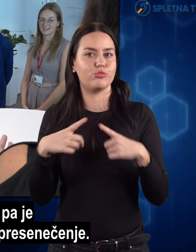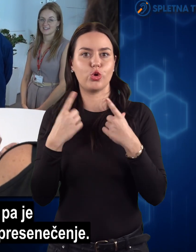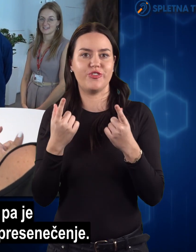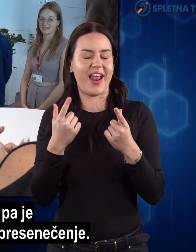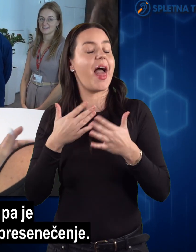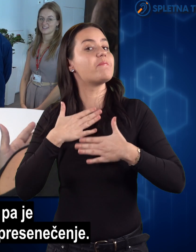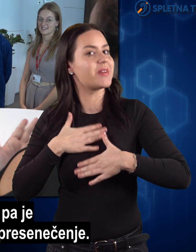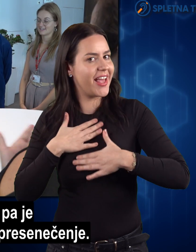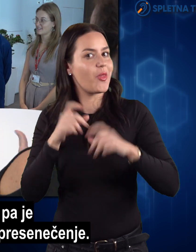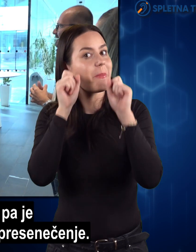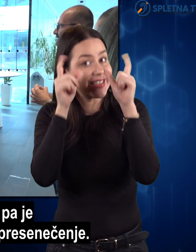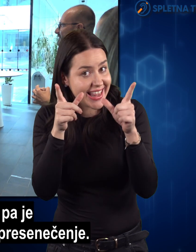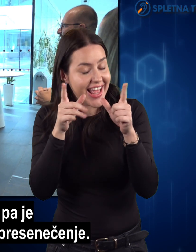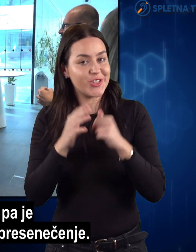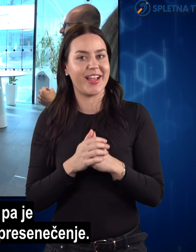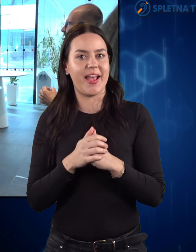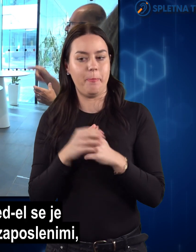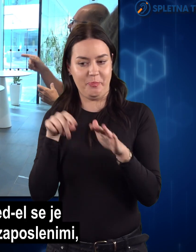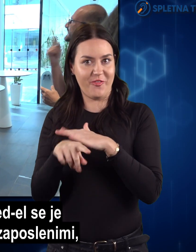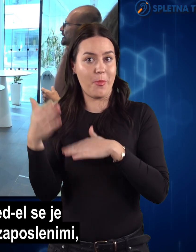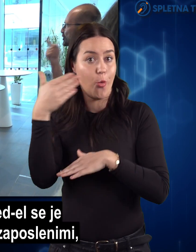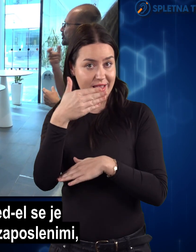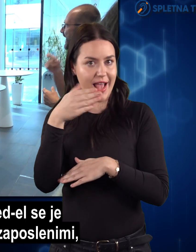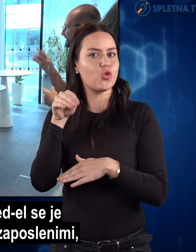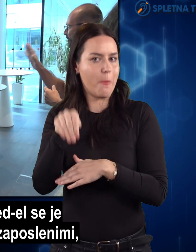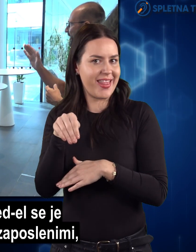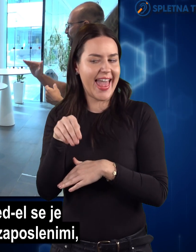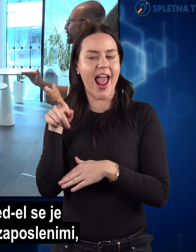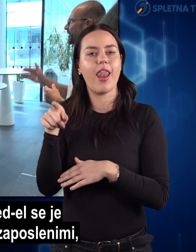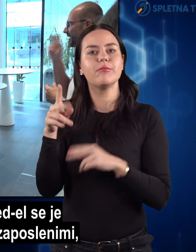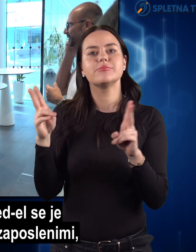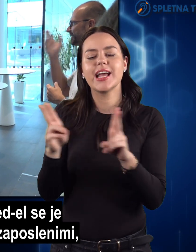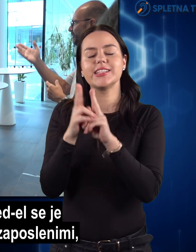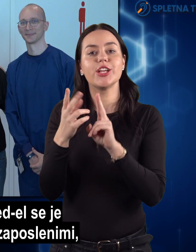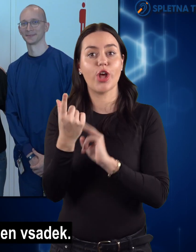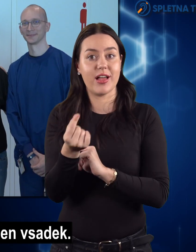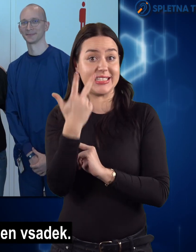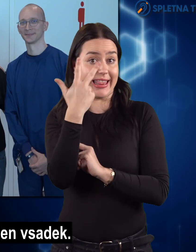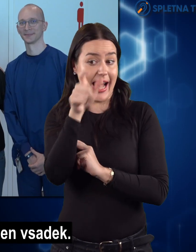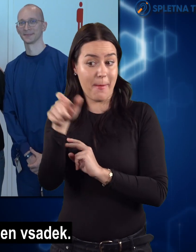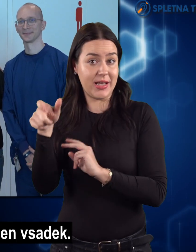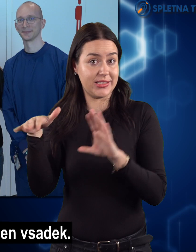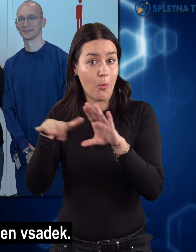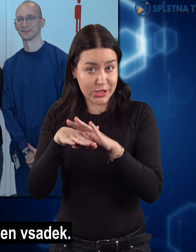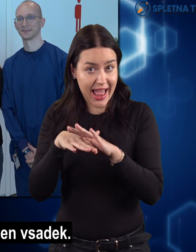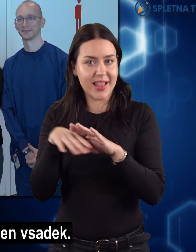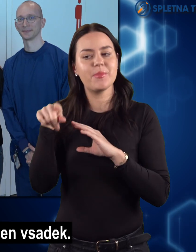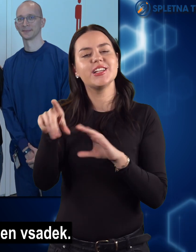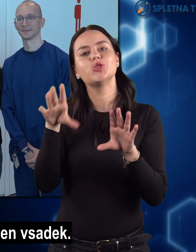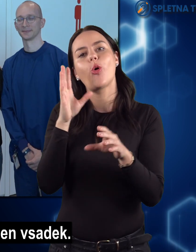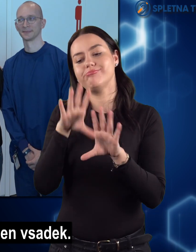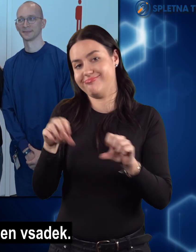prijetno presenečenje. V podjetju Medel se je srečala s 3 zaposlenimi, ki so izdelali njen vsadek.